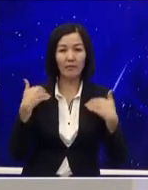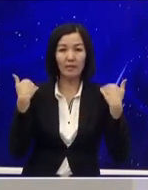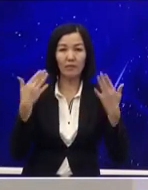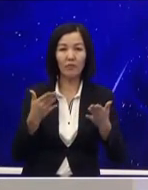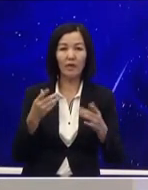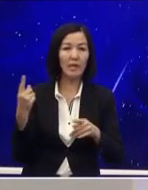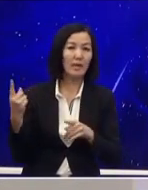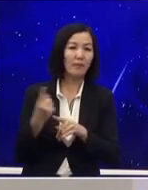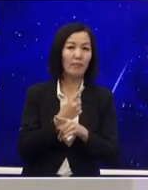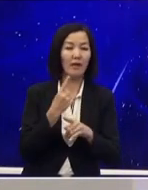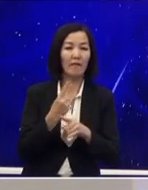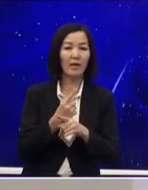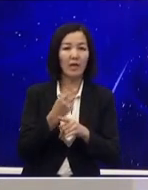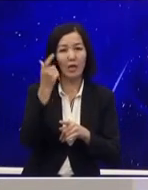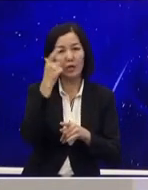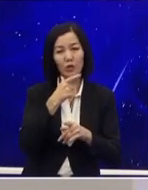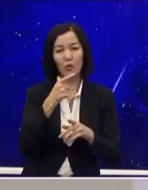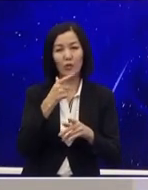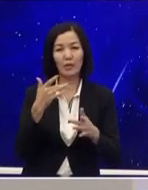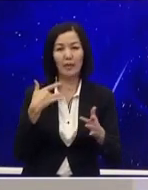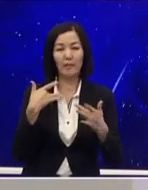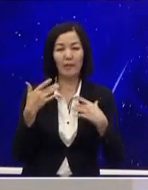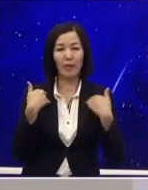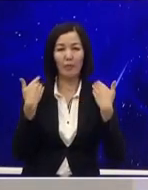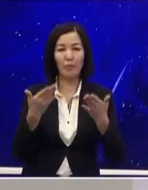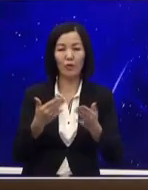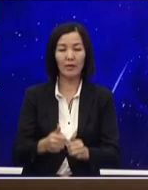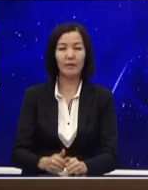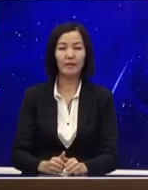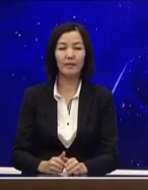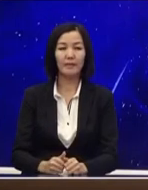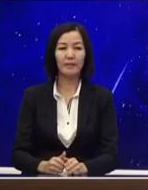А представленная постановка – их первая серьезная работа.